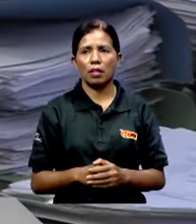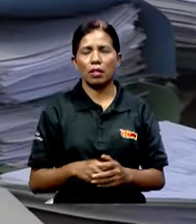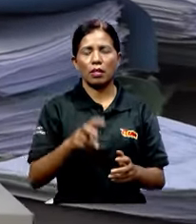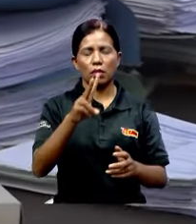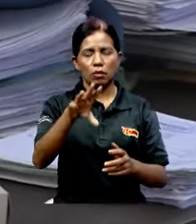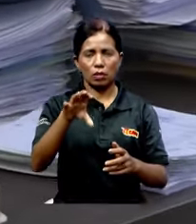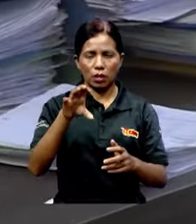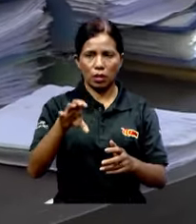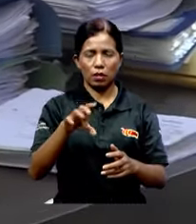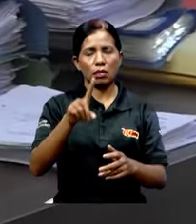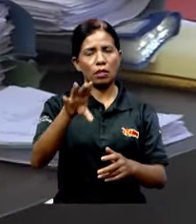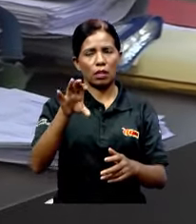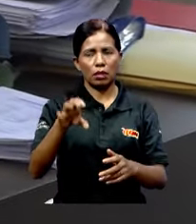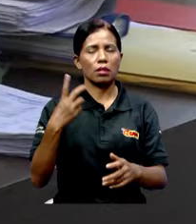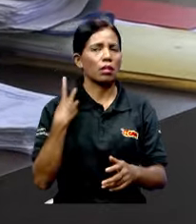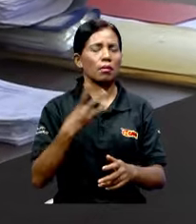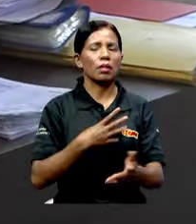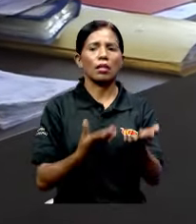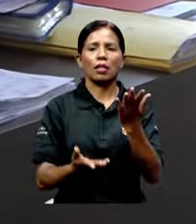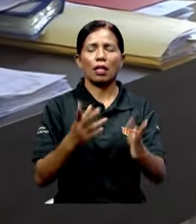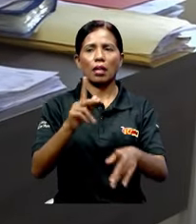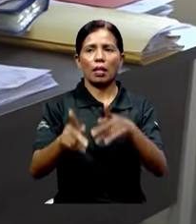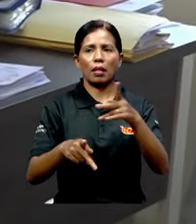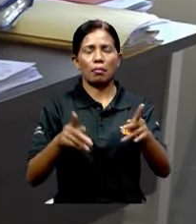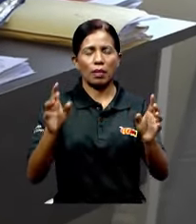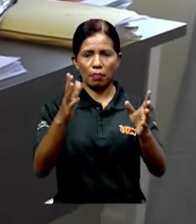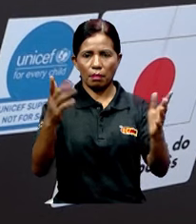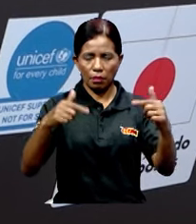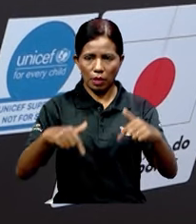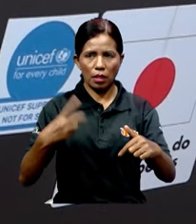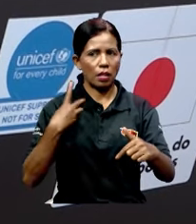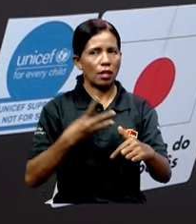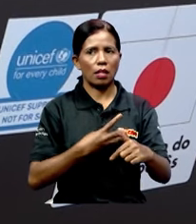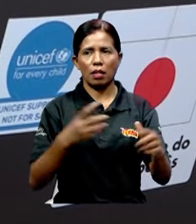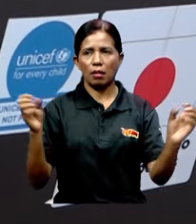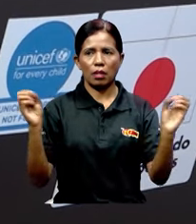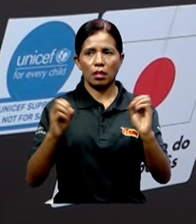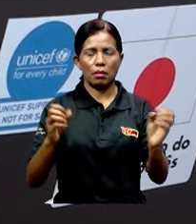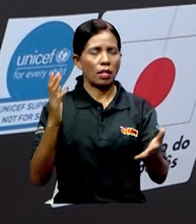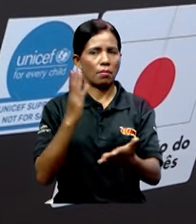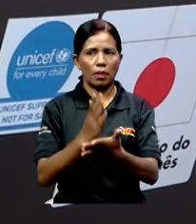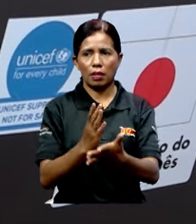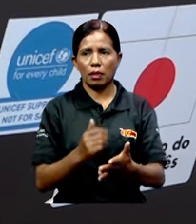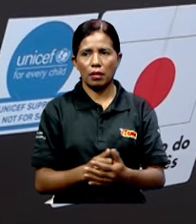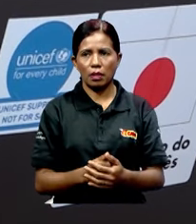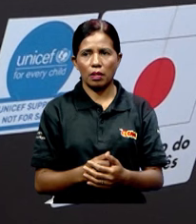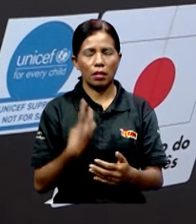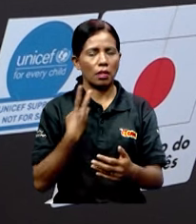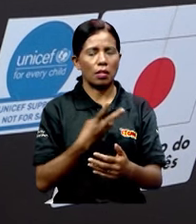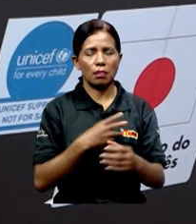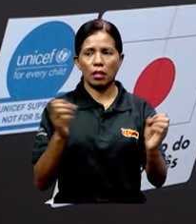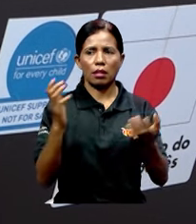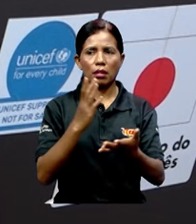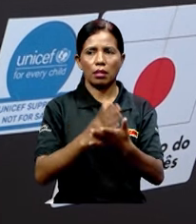tal. Ami depende det, quando ema mai ami nunca limita. Ami nunca limita, tamba